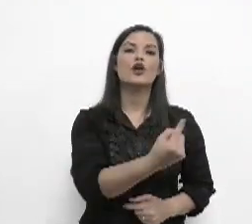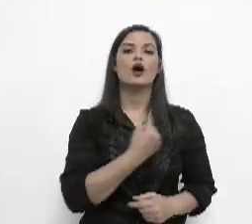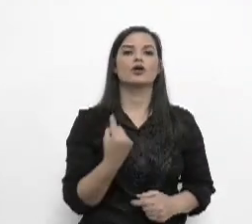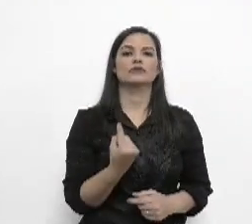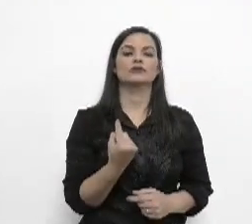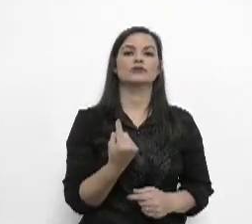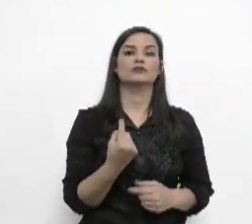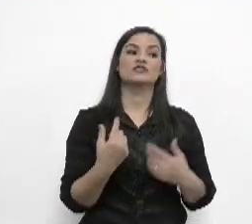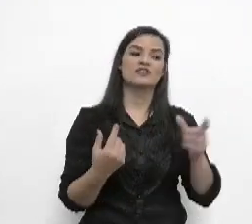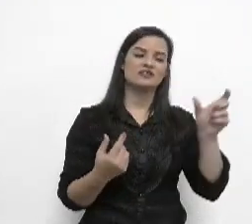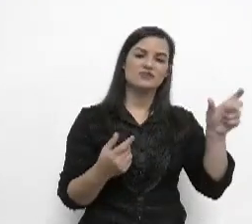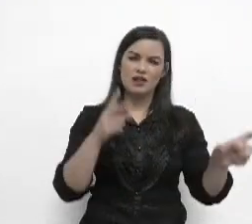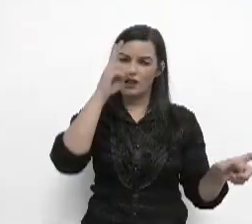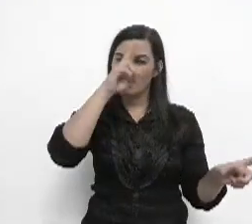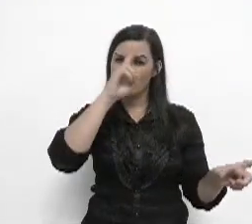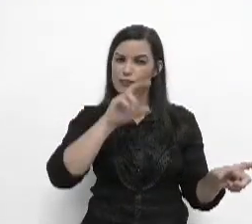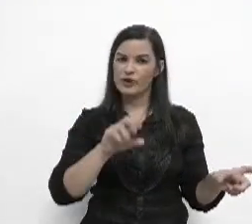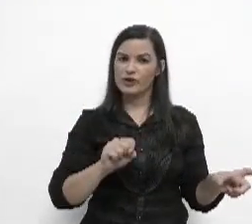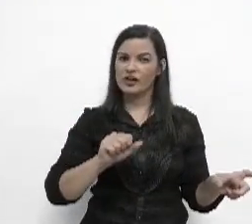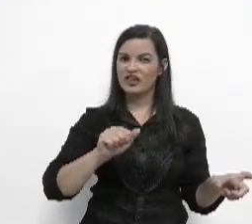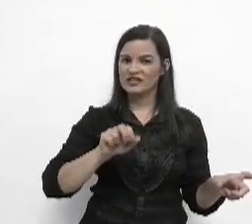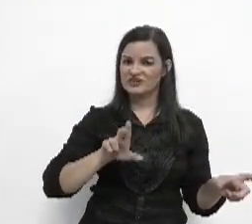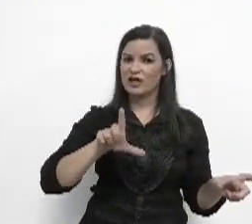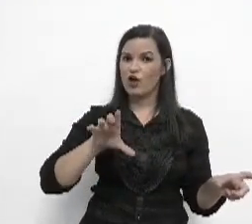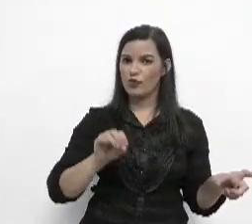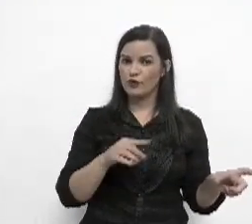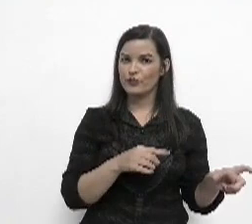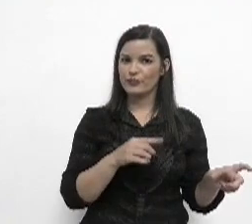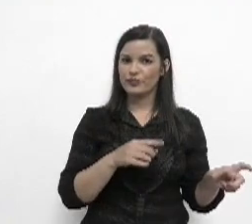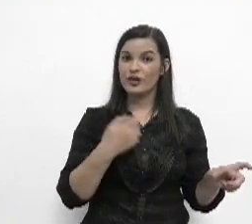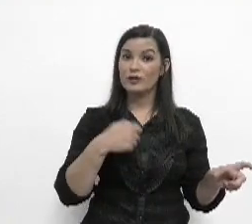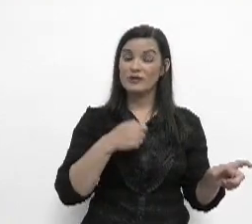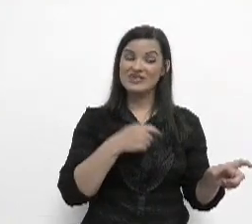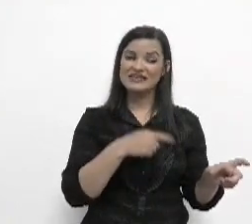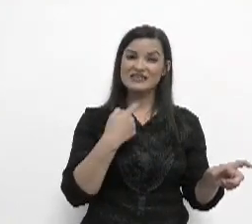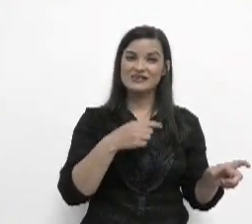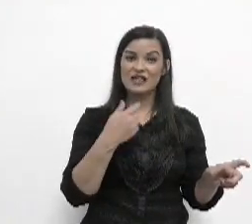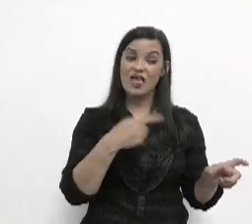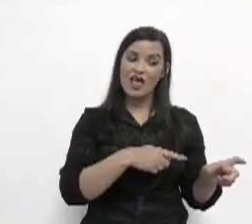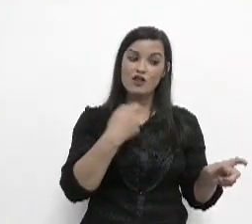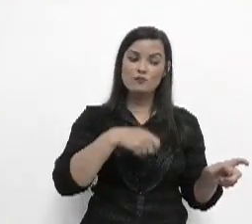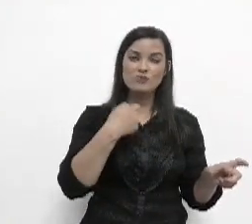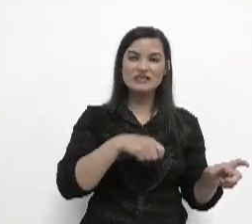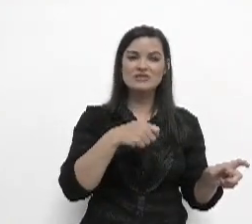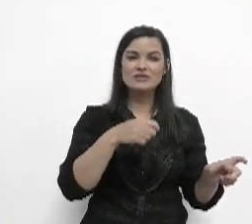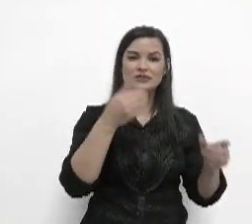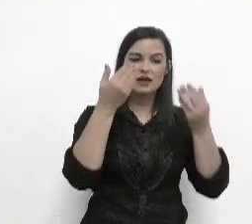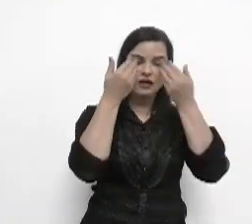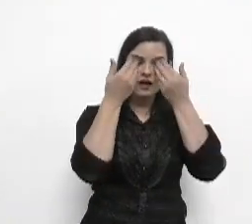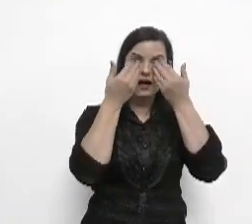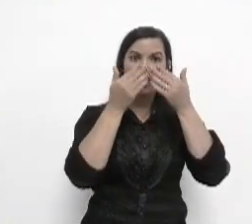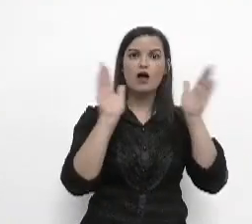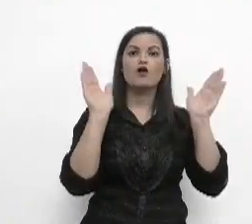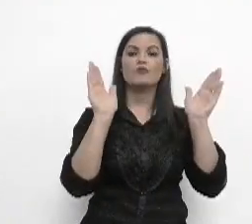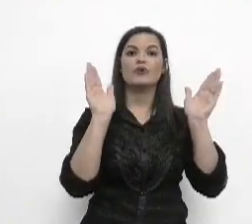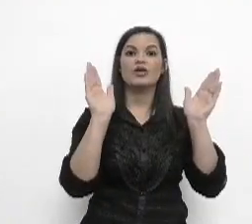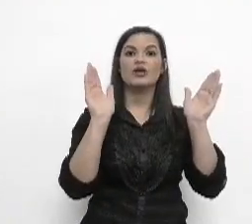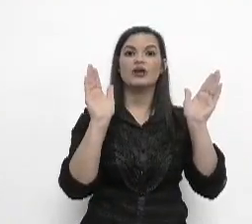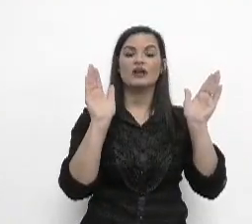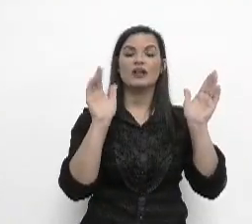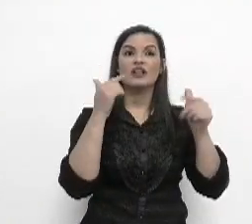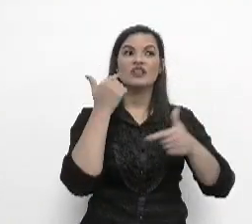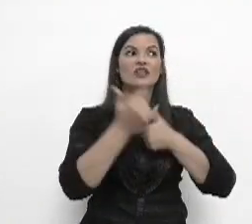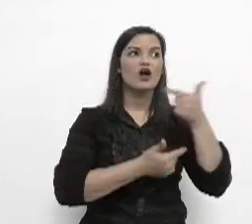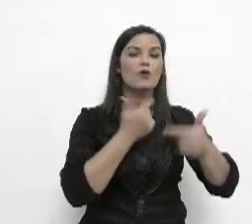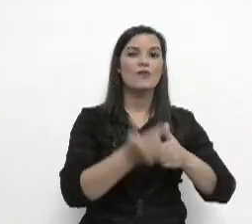para a irmandade, a fraternidade que havia com ele. 주의 일은 혼자 할 수 없습니다. A obra do Senhor não pode ser feita sozinha. 하나님과 함께 해야 합니다.